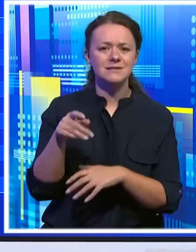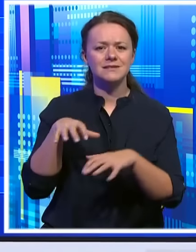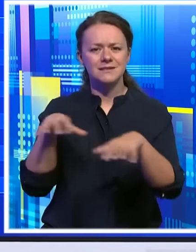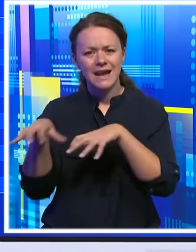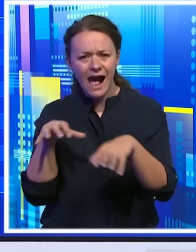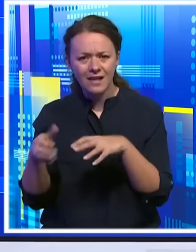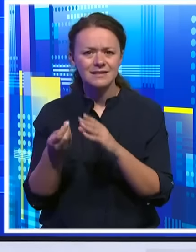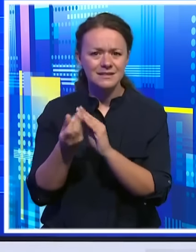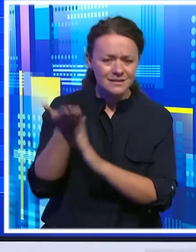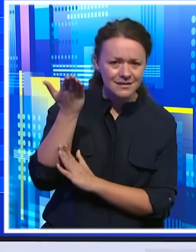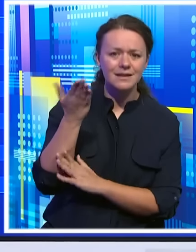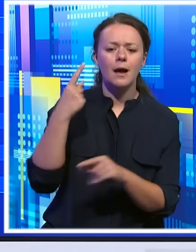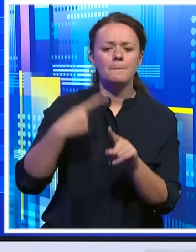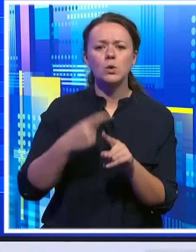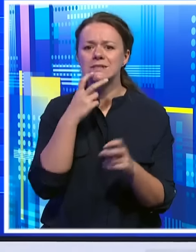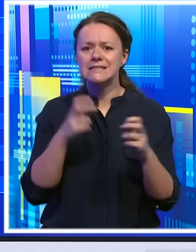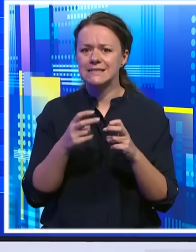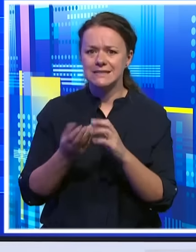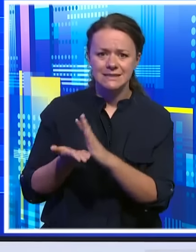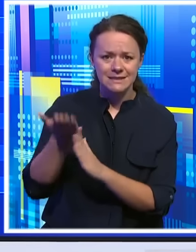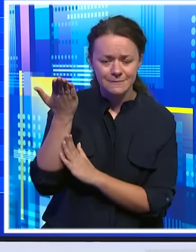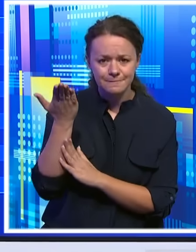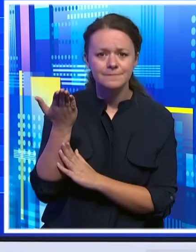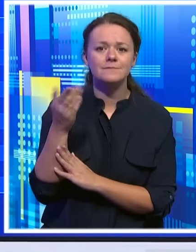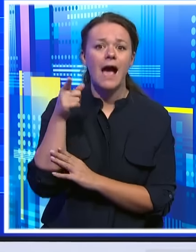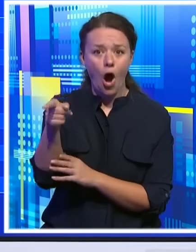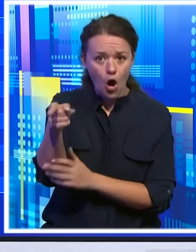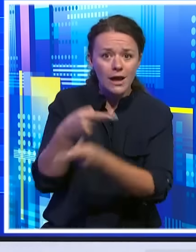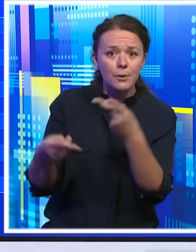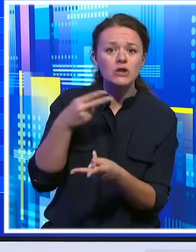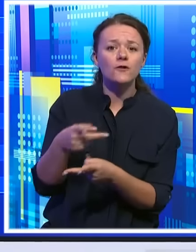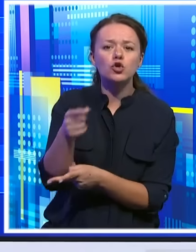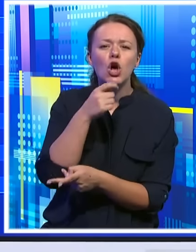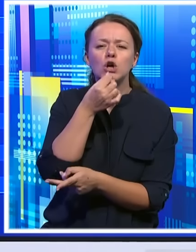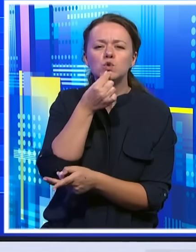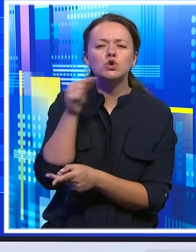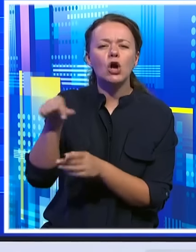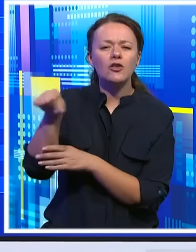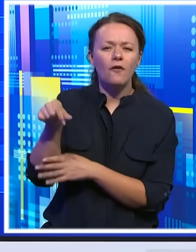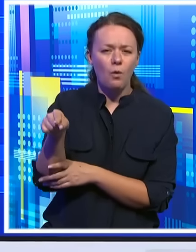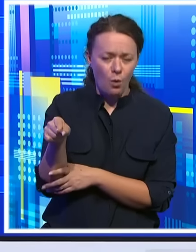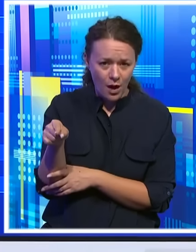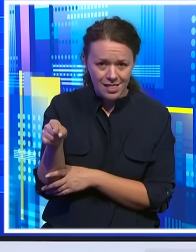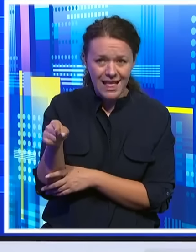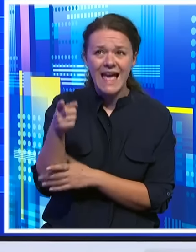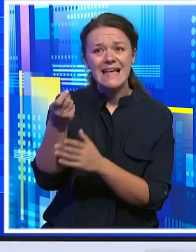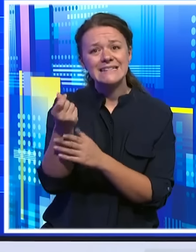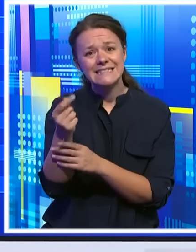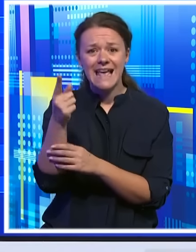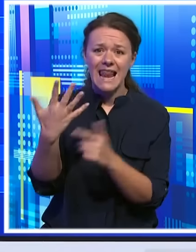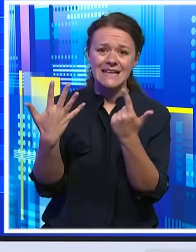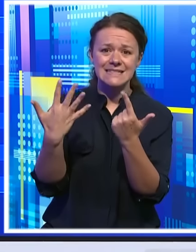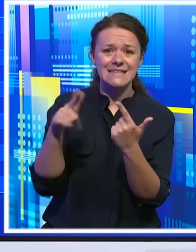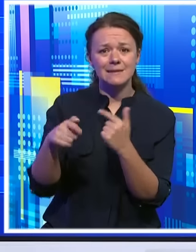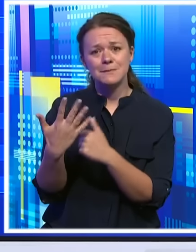električne energije koja je viša, koja je veliki proizvođač suncokretovog ulja, a onda kad je njihova cena za 7-7,5% niža,